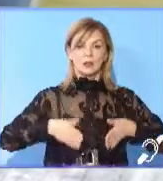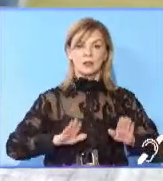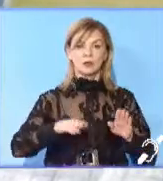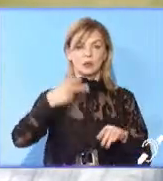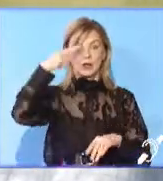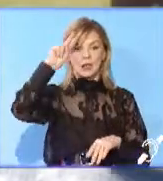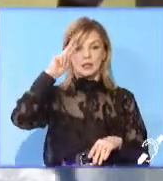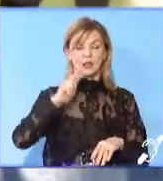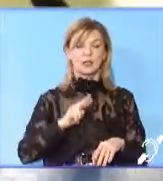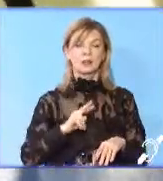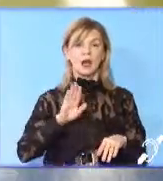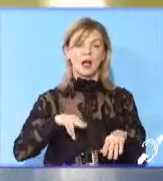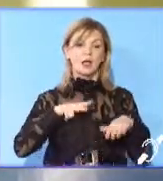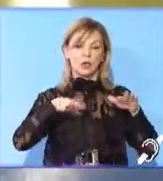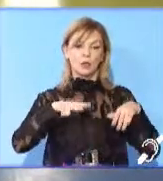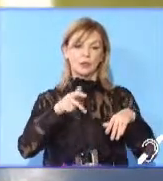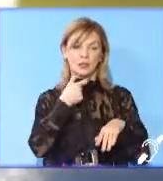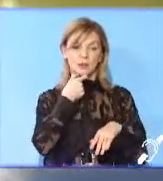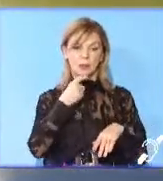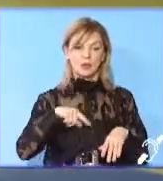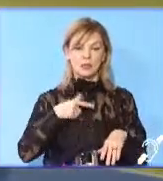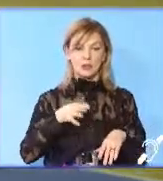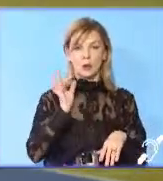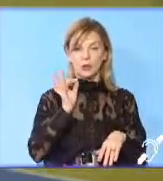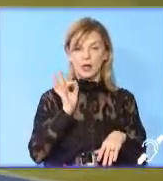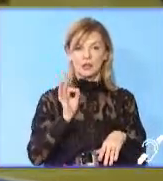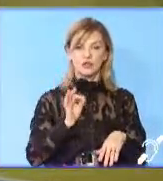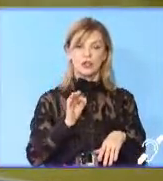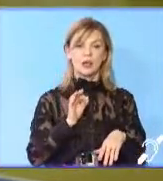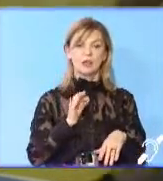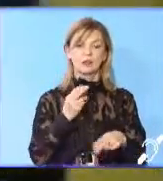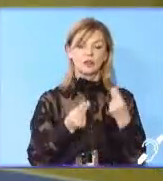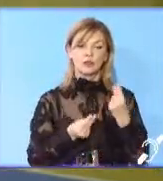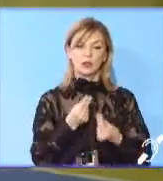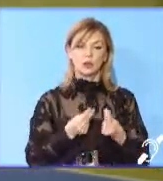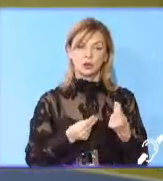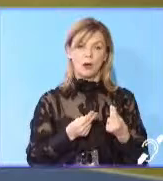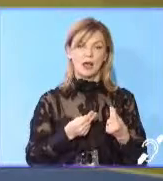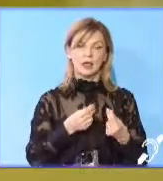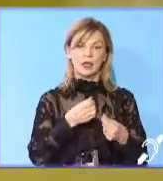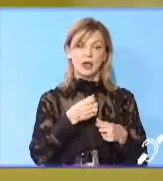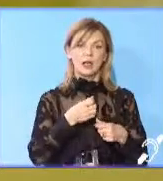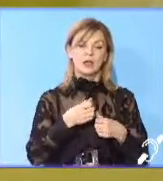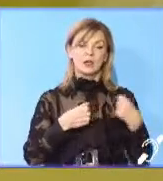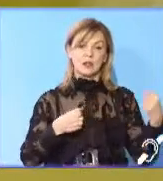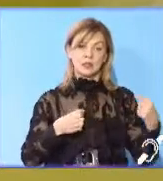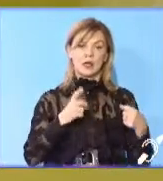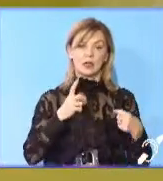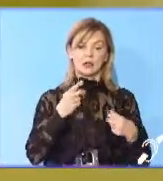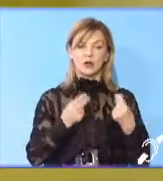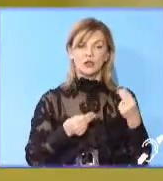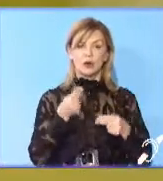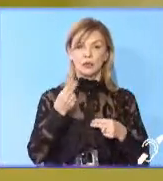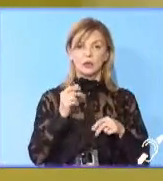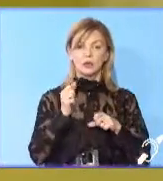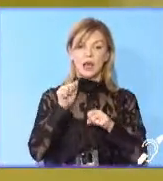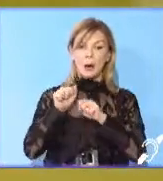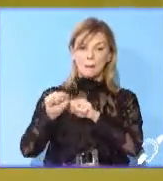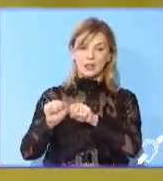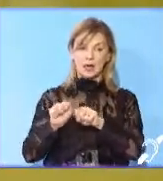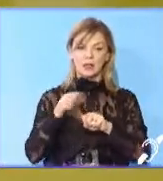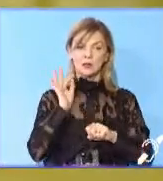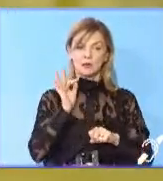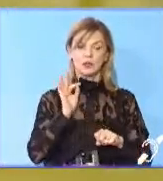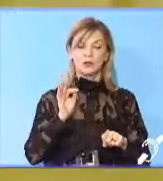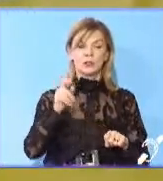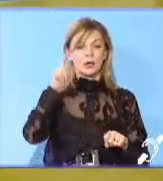Slatina, Alexandroiu are 18 ani, este un excelent inter stânga, dar la fel de bine joacă și în apărare în zona centrală. Specialiștii o consideră